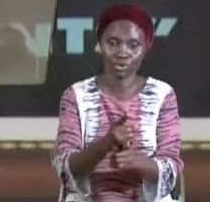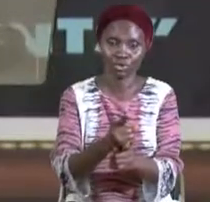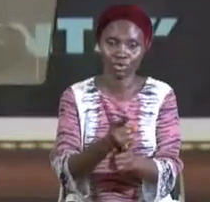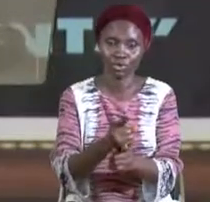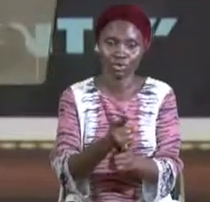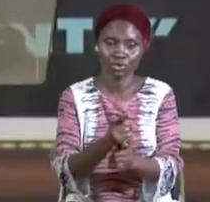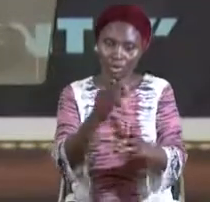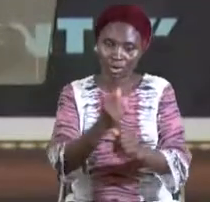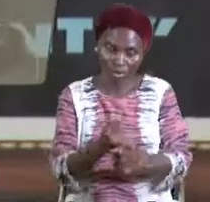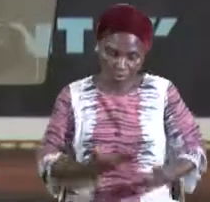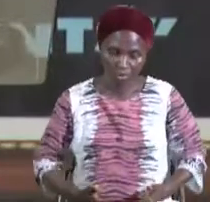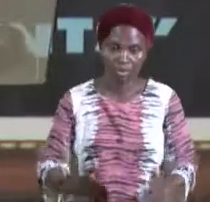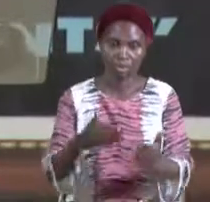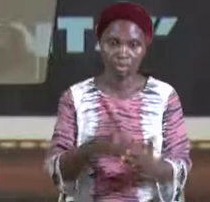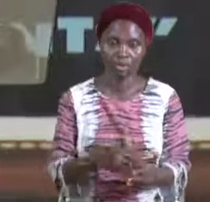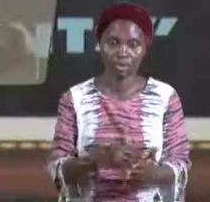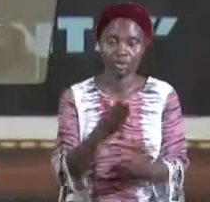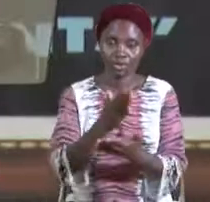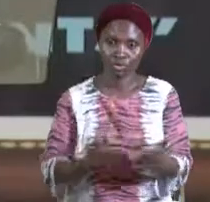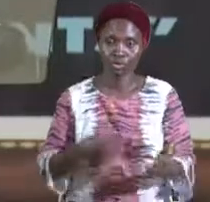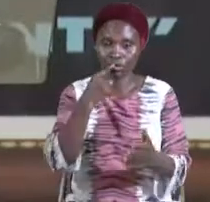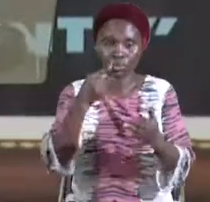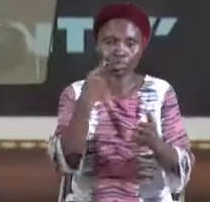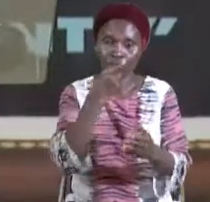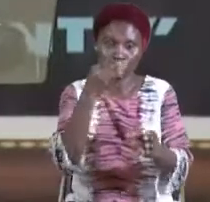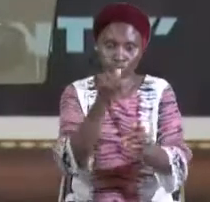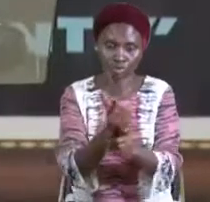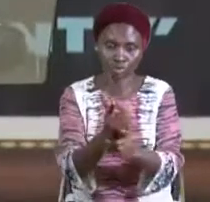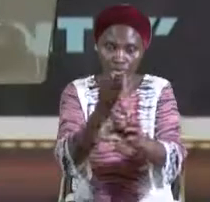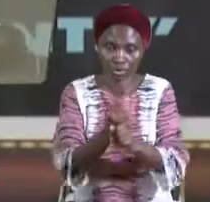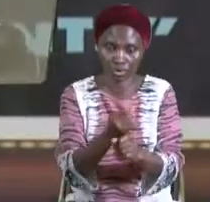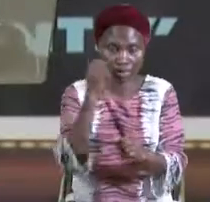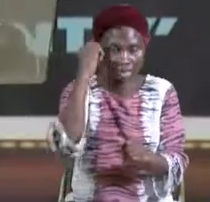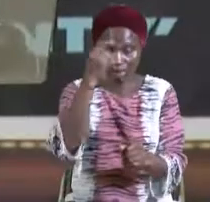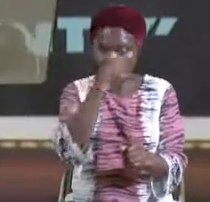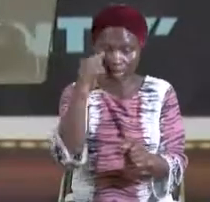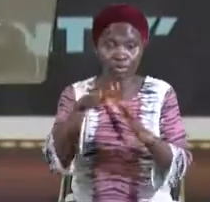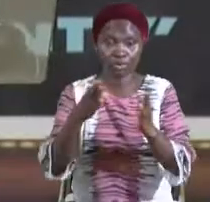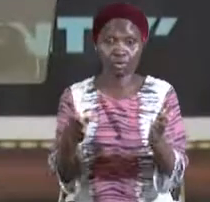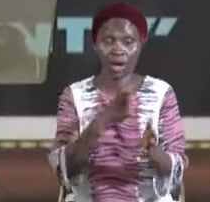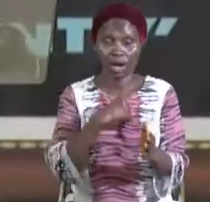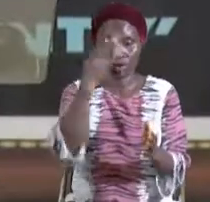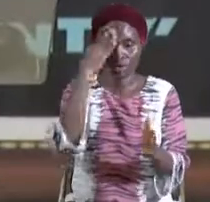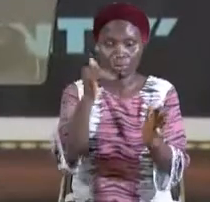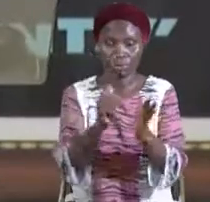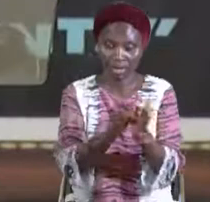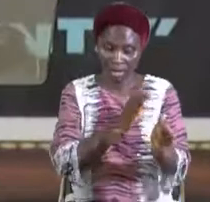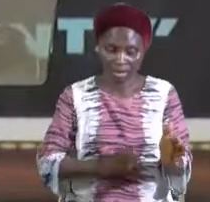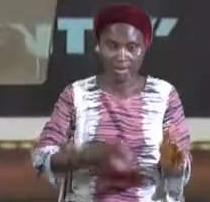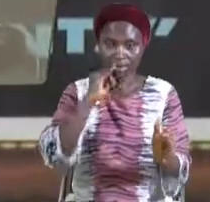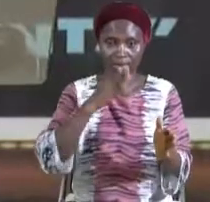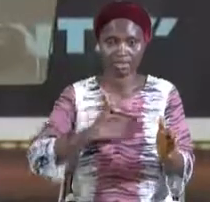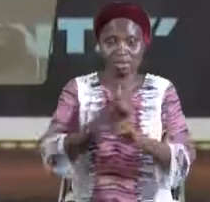qui vient de recevoir sa vue. Quelqu'un qui vient de savoir maintenant que Christ est mon sauveur et que Christ est mon